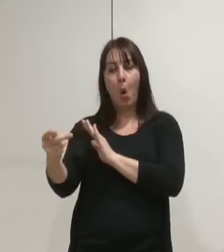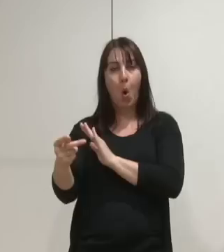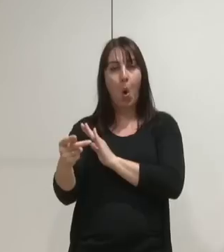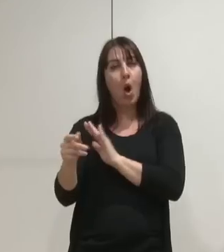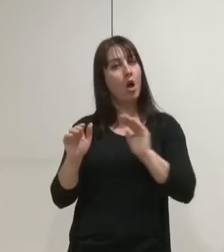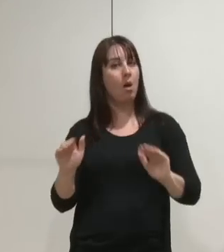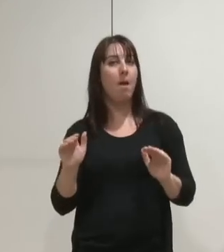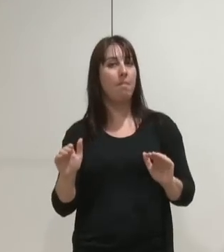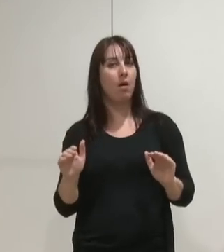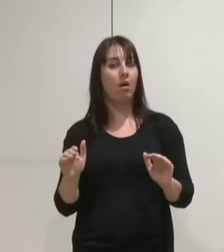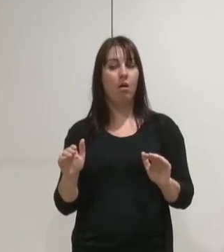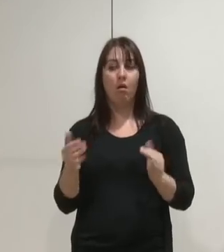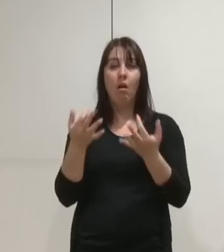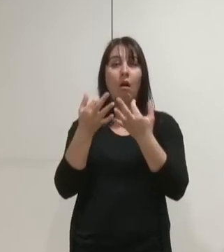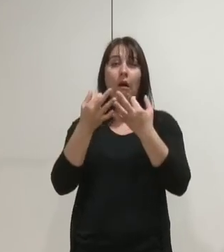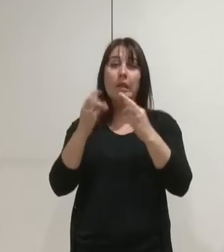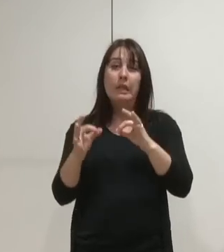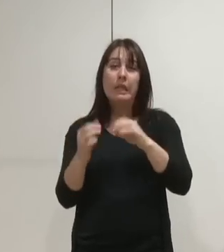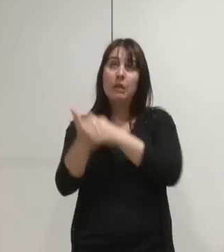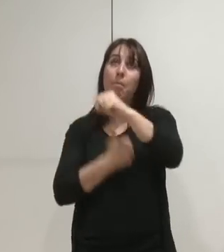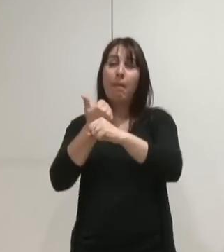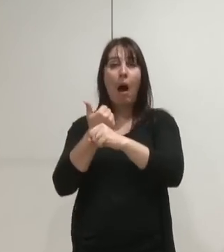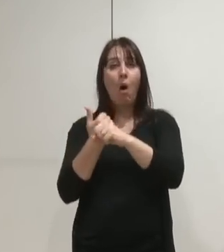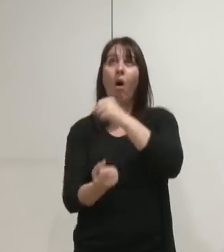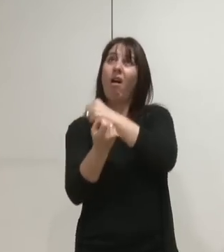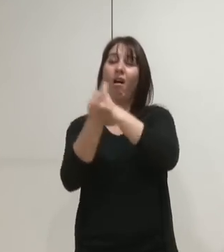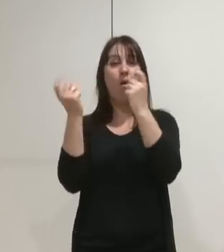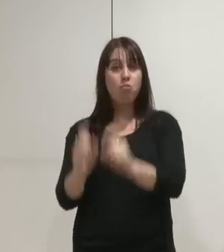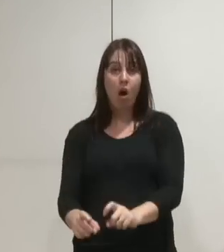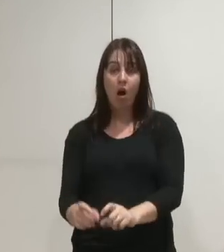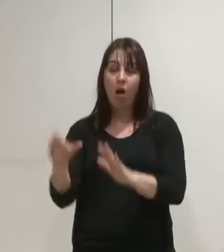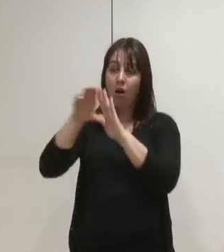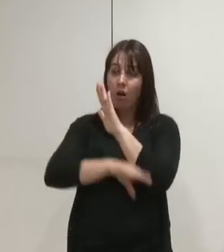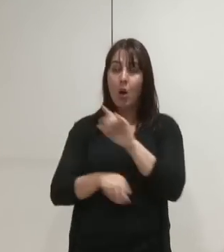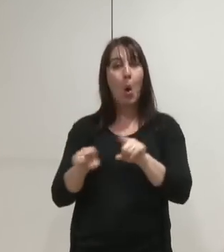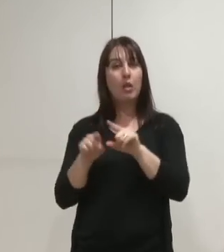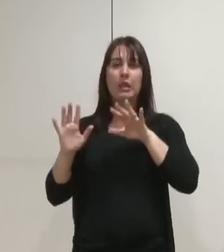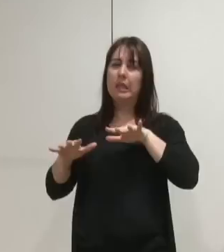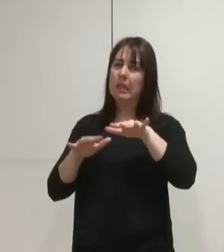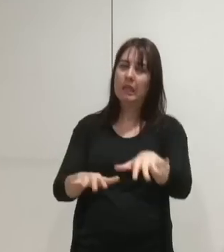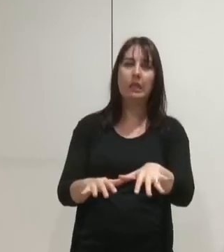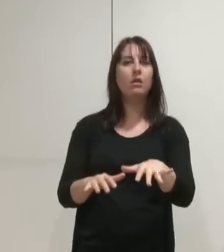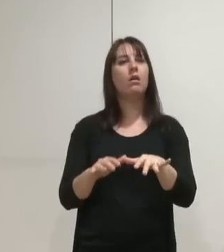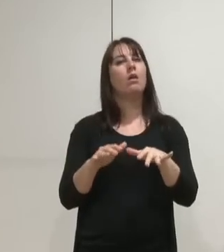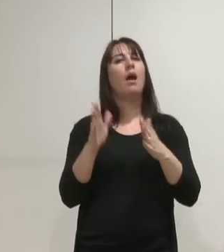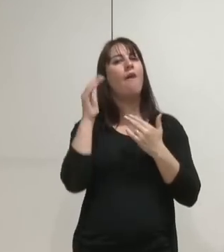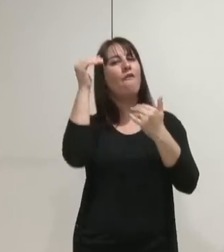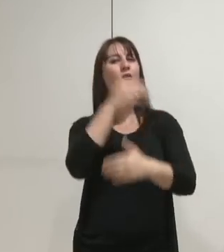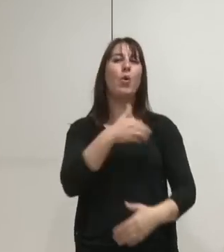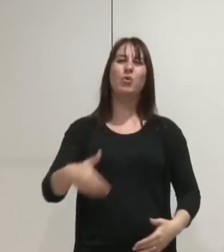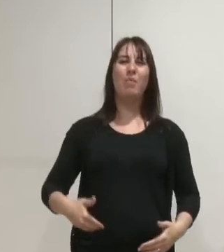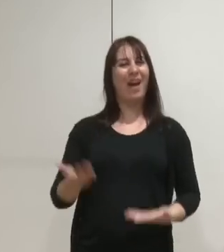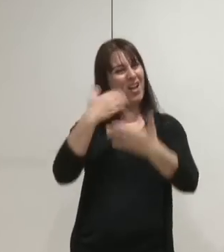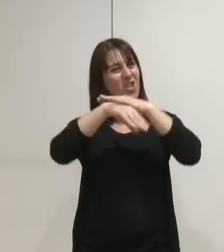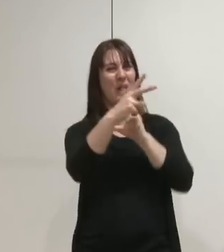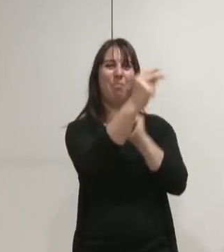Grenoble pour moins de 10 événements par an recevez en plus des prestations extrêmement forte puisque je rappelle que les vœux du maire étaient